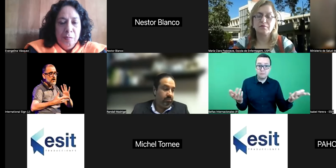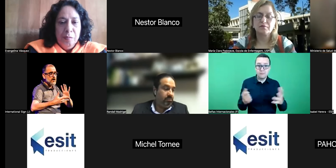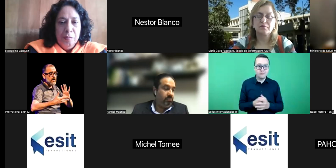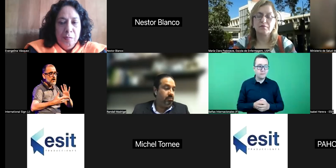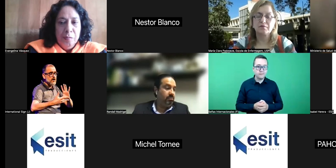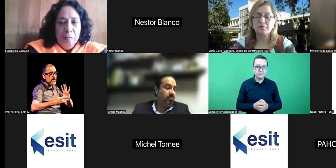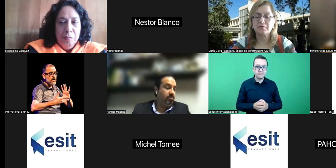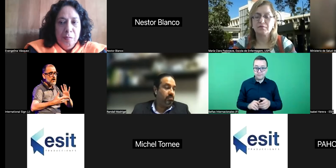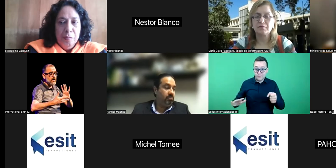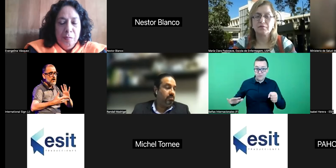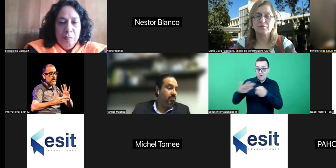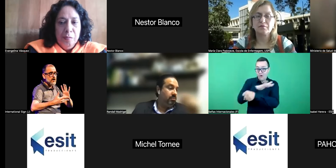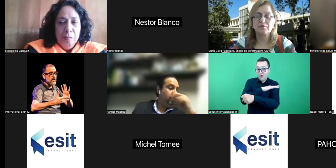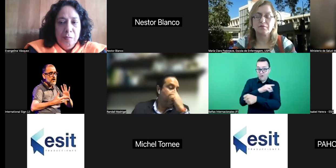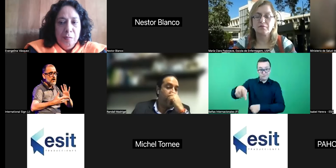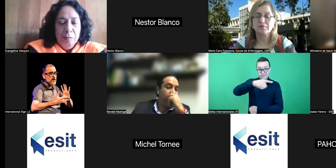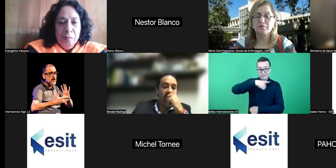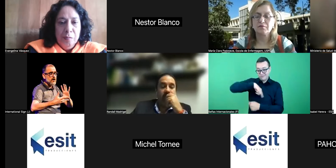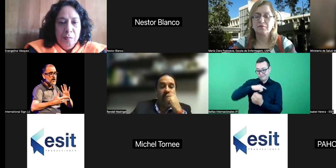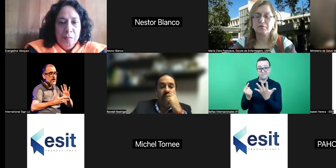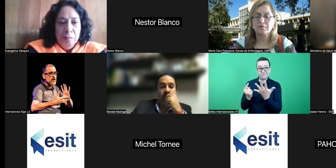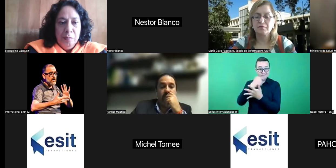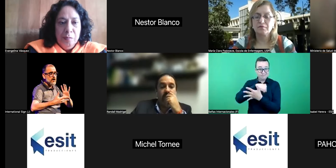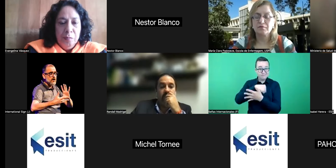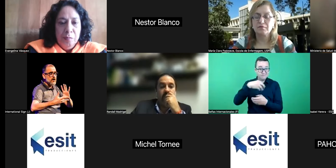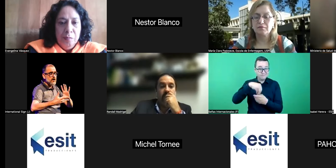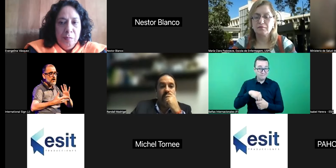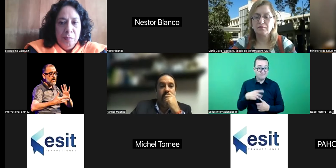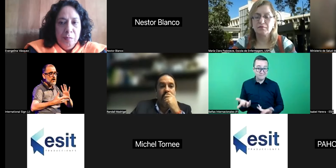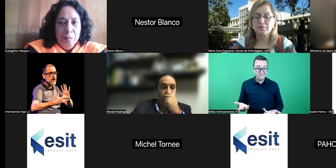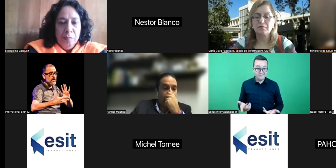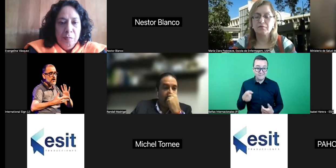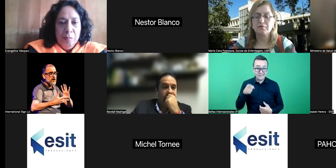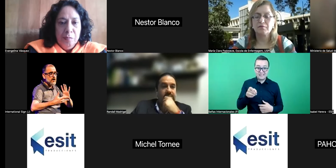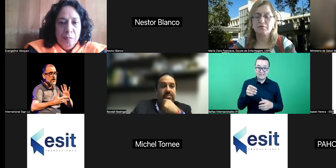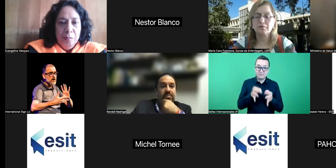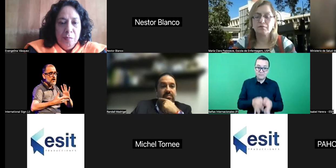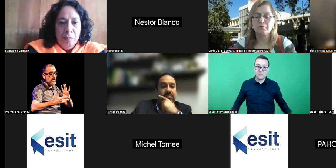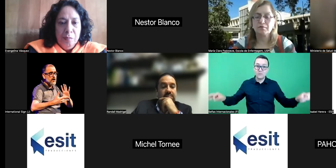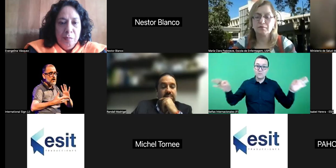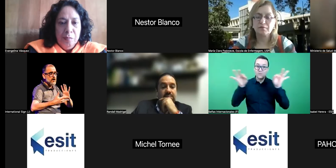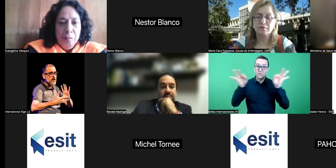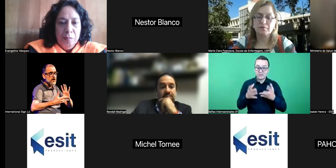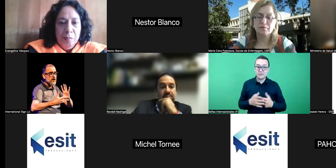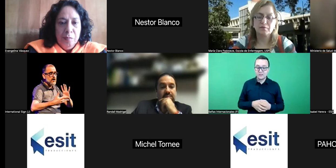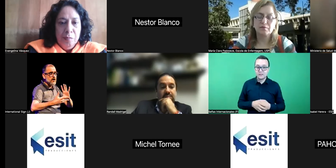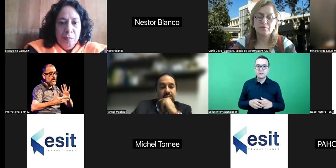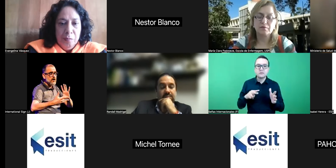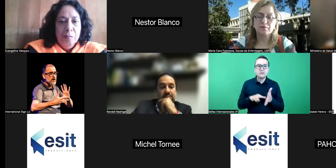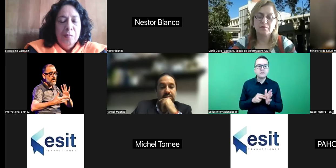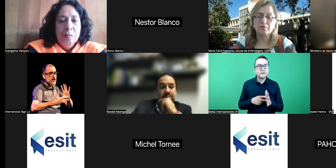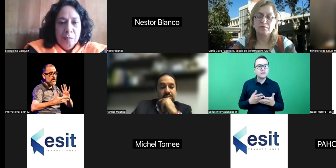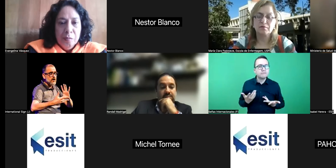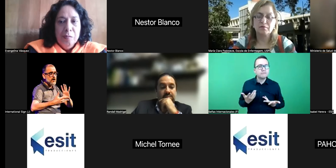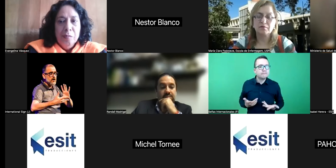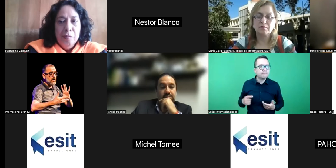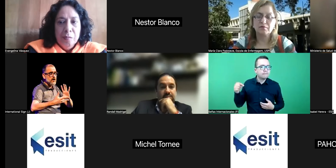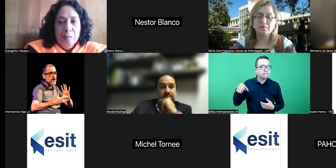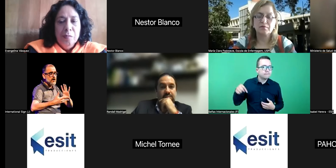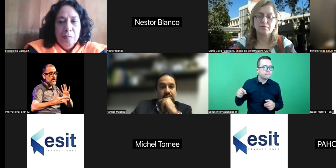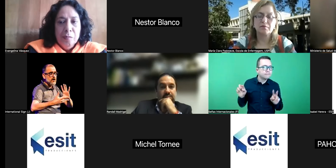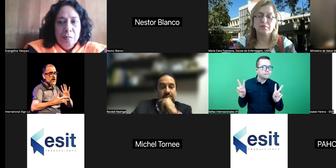Ce sont des éléments essentiels qui jouent un rôle essentiel. Et cela me permet de souligner dans quel cadre